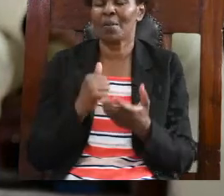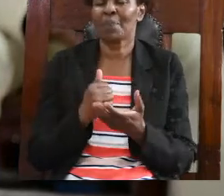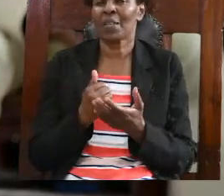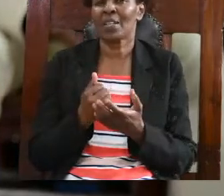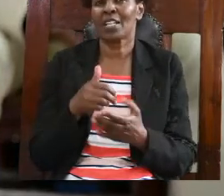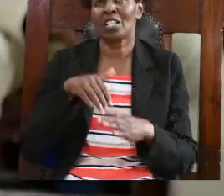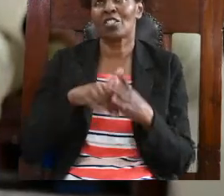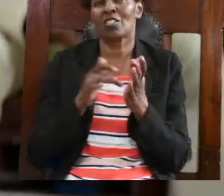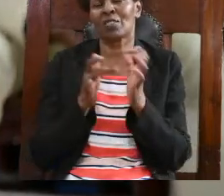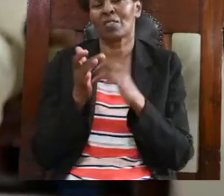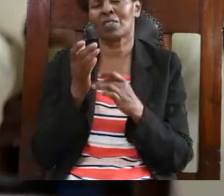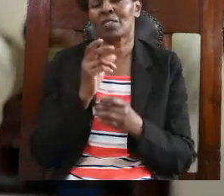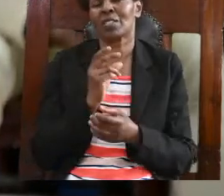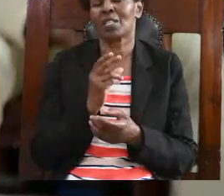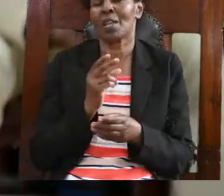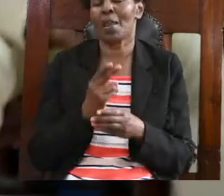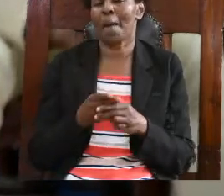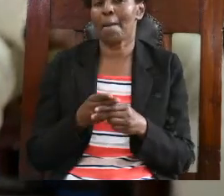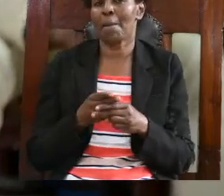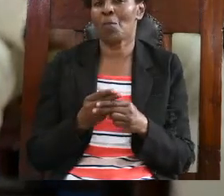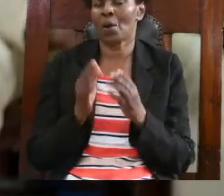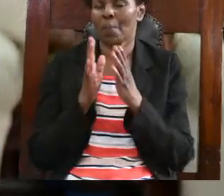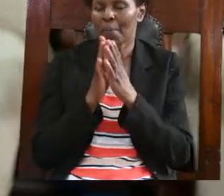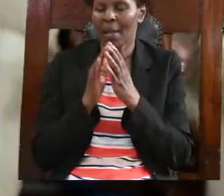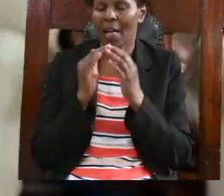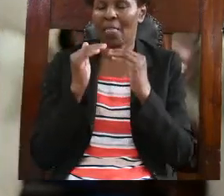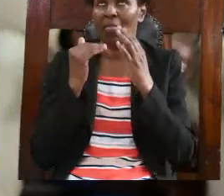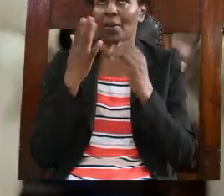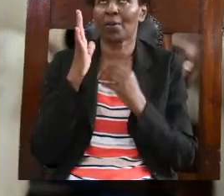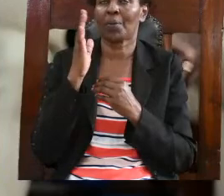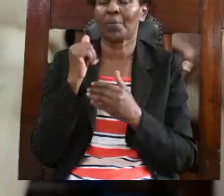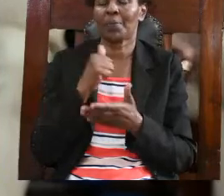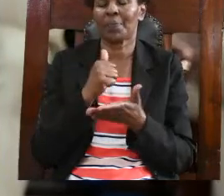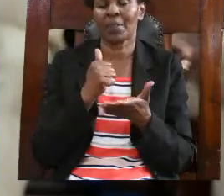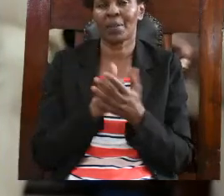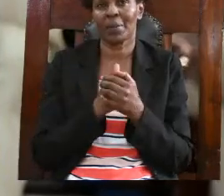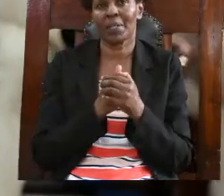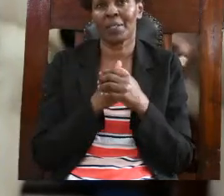Yesu Kristo, tumeomba na hata kushukuru. Amen. Amen.